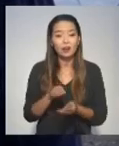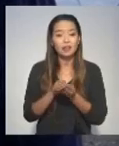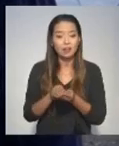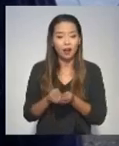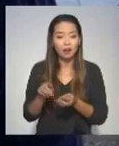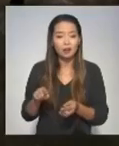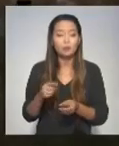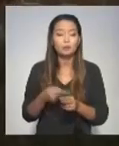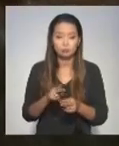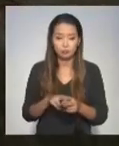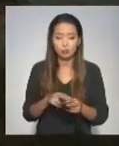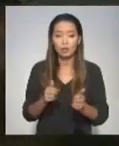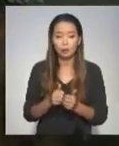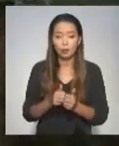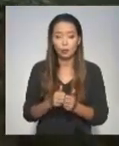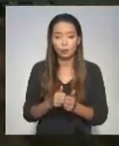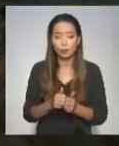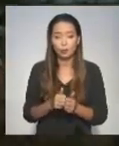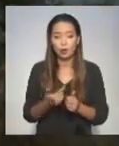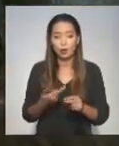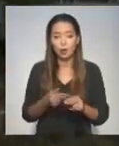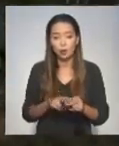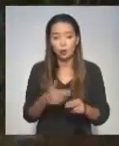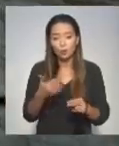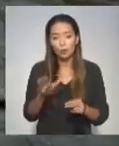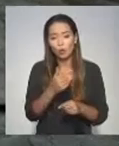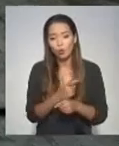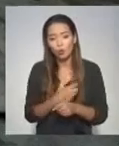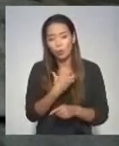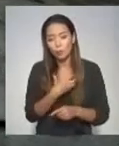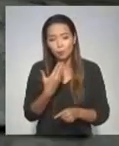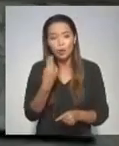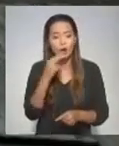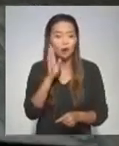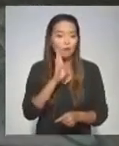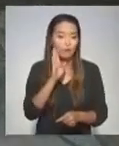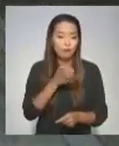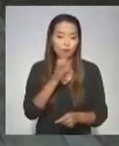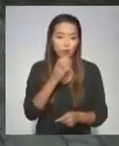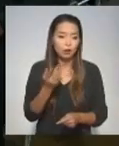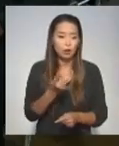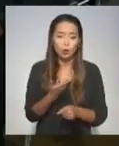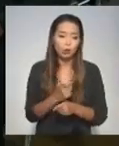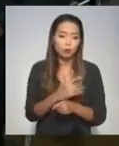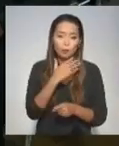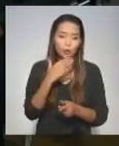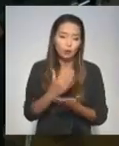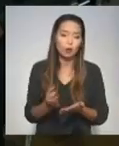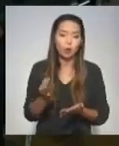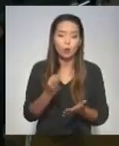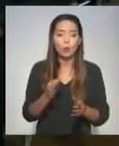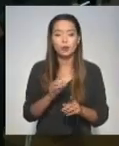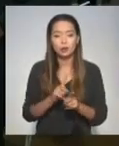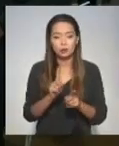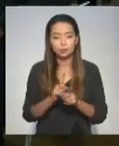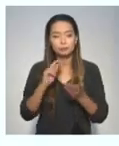здесь, в Соколовке. И таких сел, как Соколовка, остро нуждающихся в качественной питьевой воде, в регионе немало. Но областные чиновники